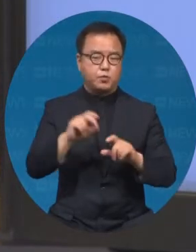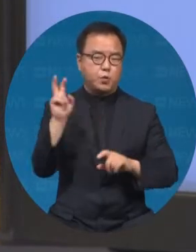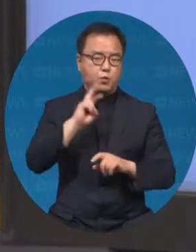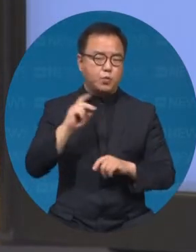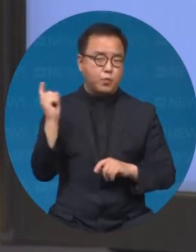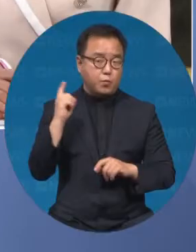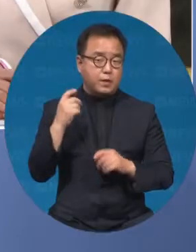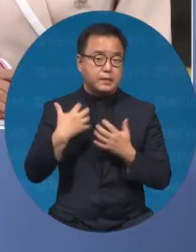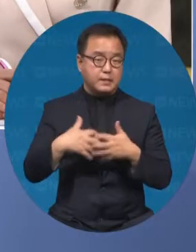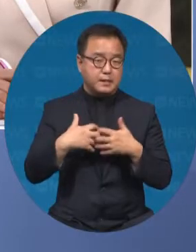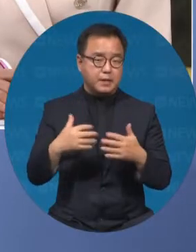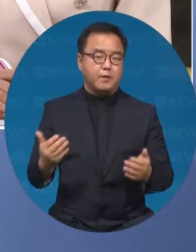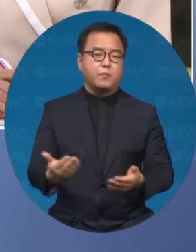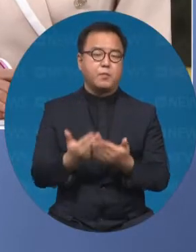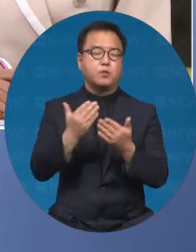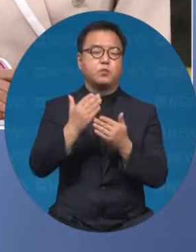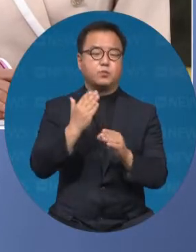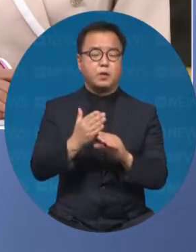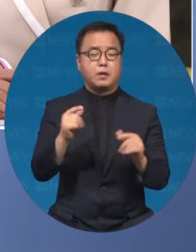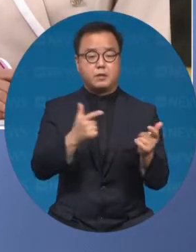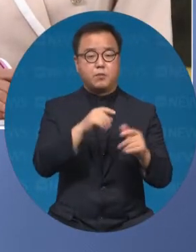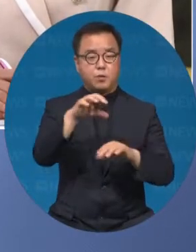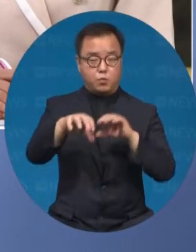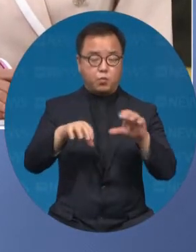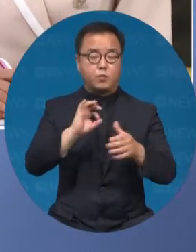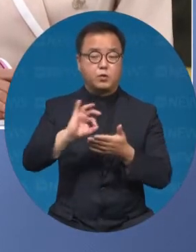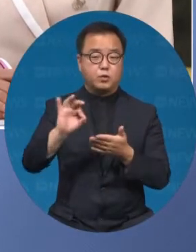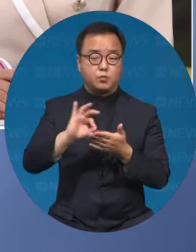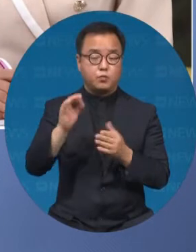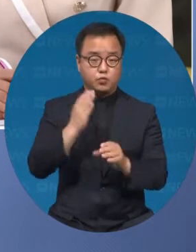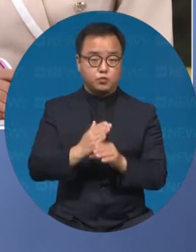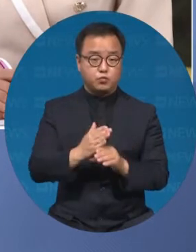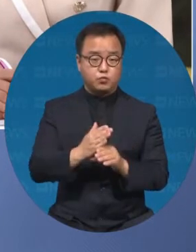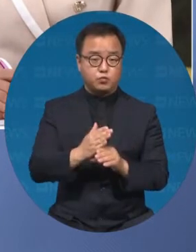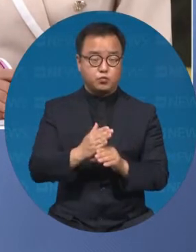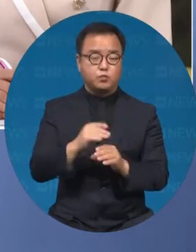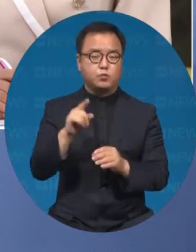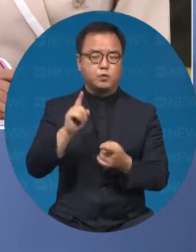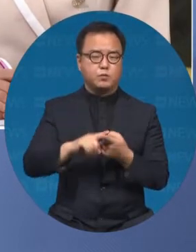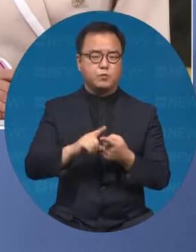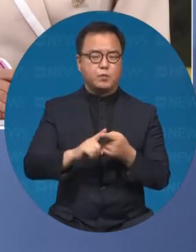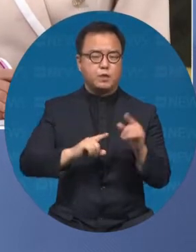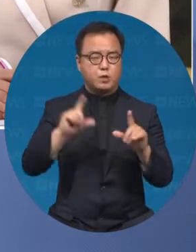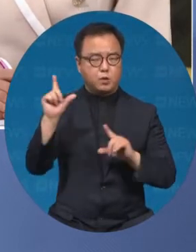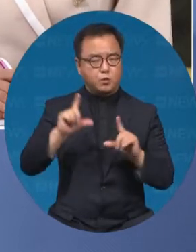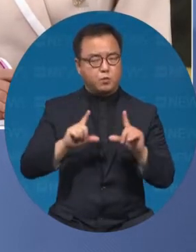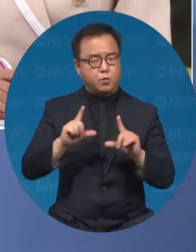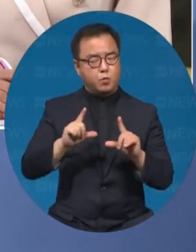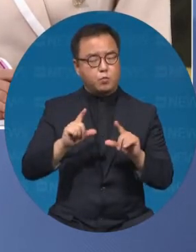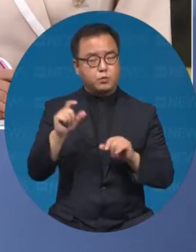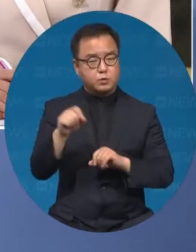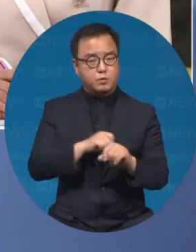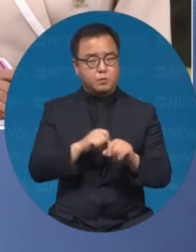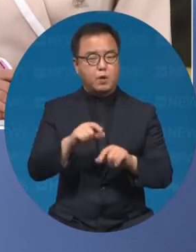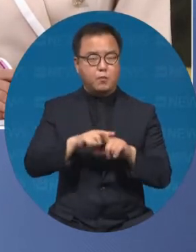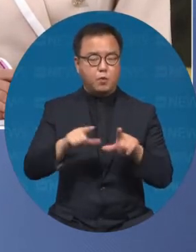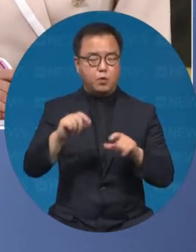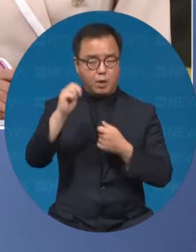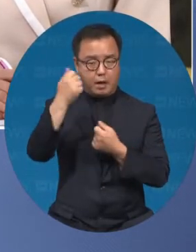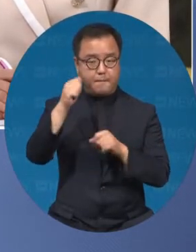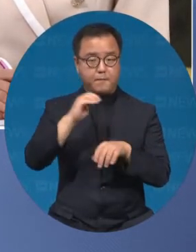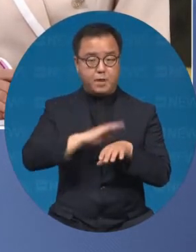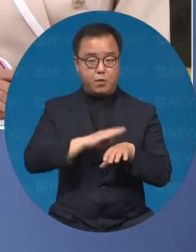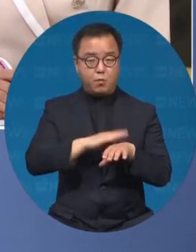발전함에 따라 다양한 무대에서 쓰이고 있습니다. 클래식 기타를 연주하는 자세도 독특합니다. 보통 왼발을 발판